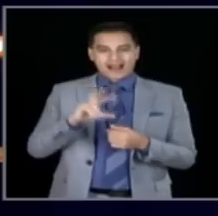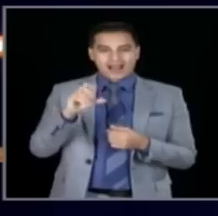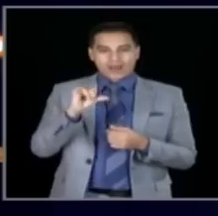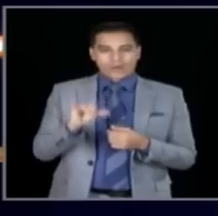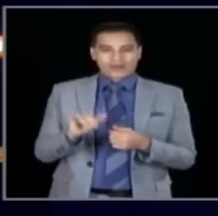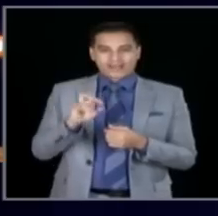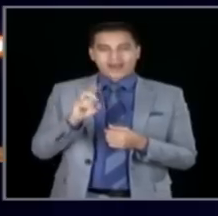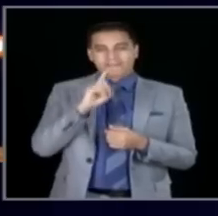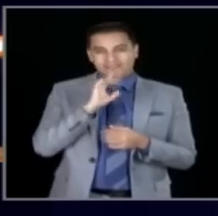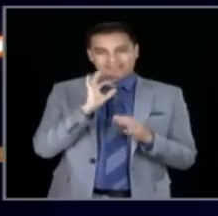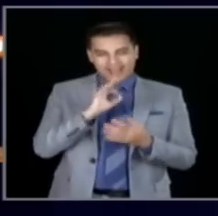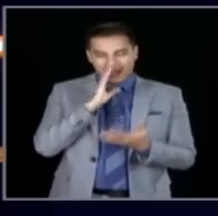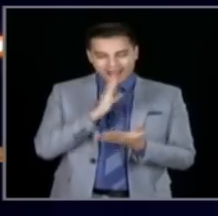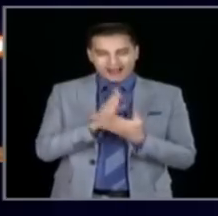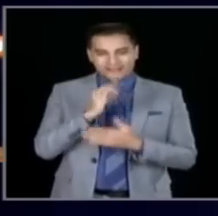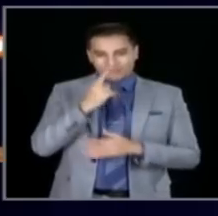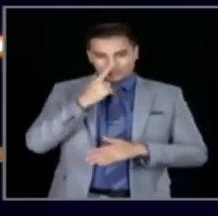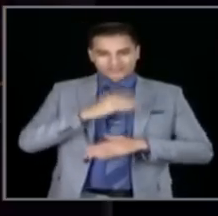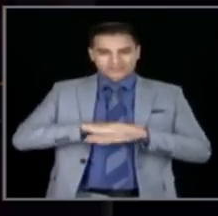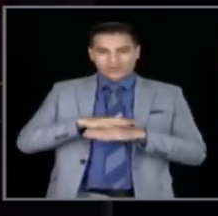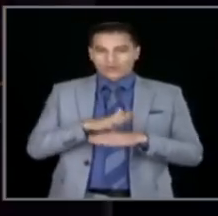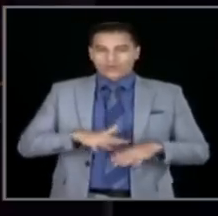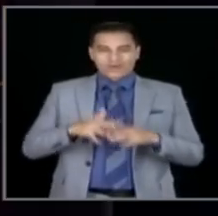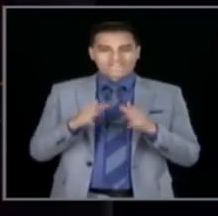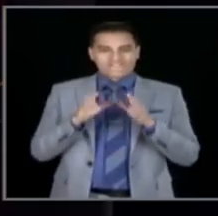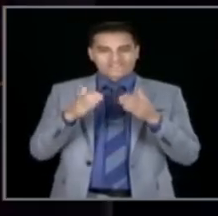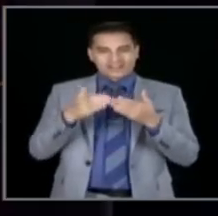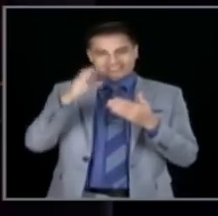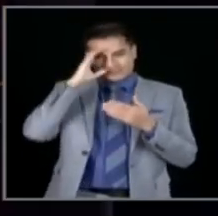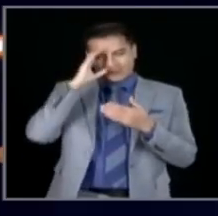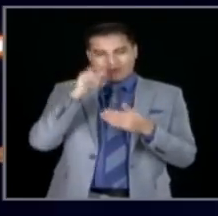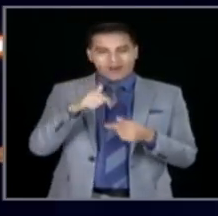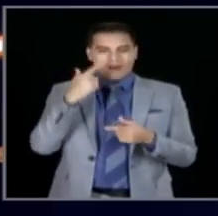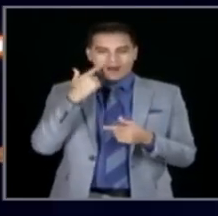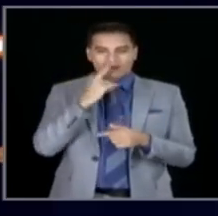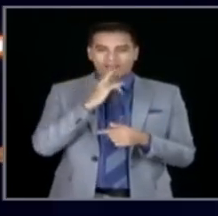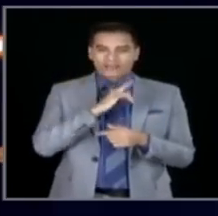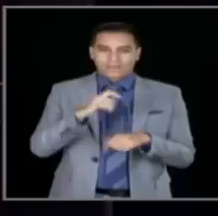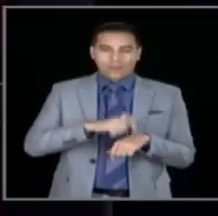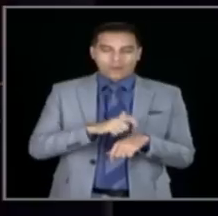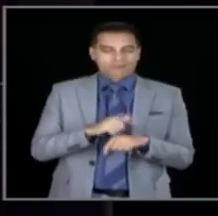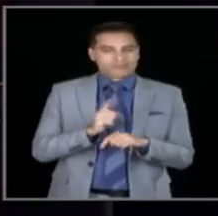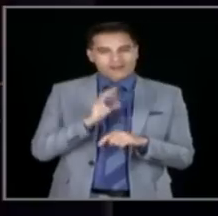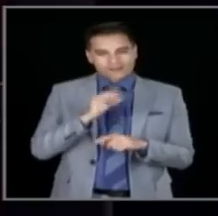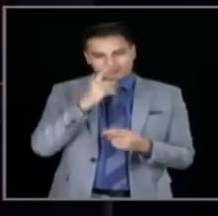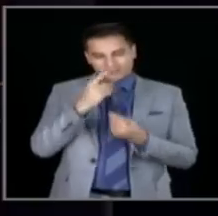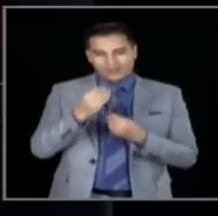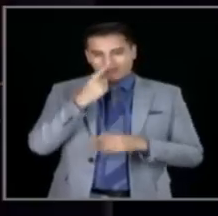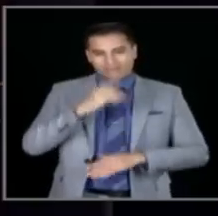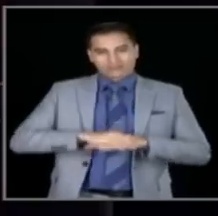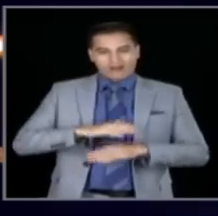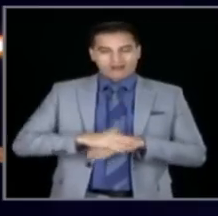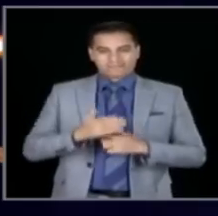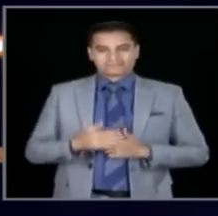احنا كلنا لازم نحترم فريق الزمالك، ولا احنا نقعد نهزر طول الوقت؟ لا مش هينفع.